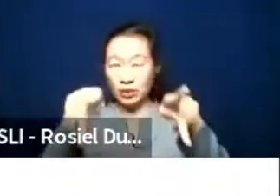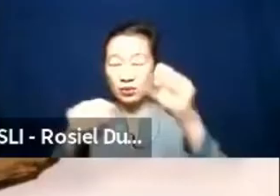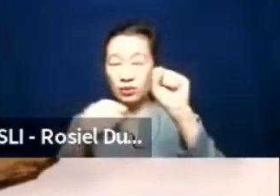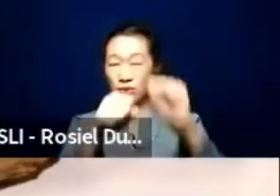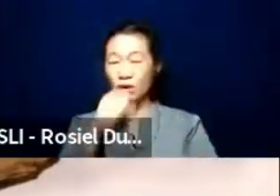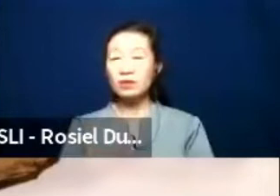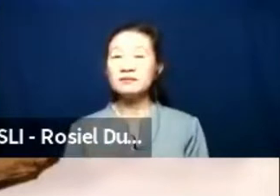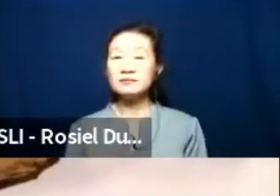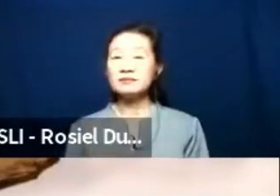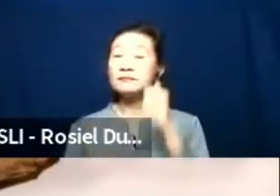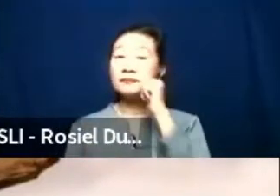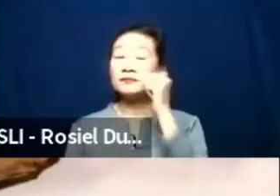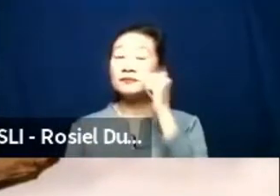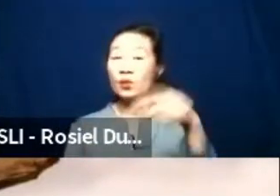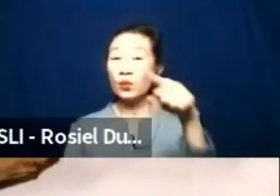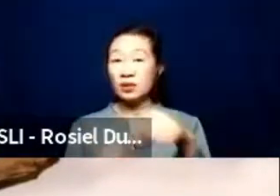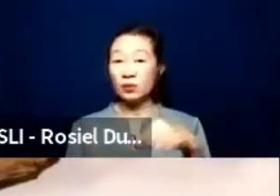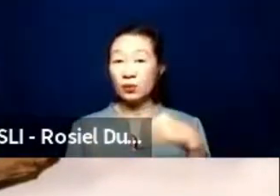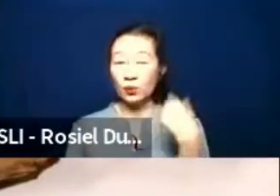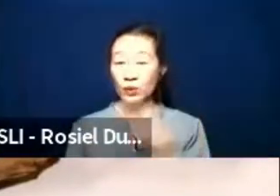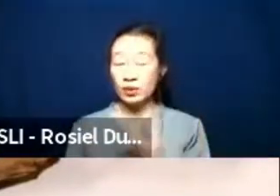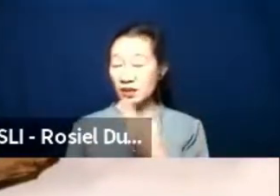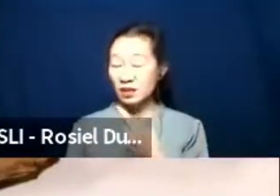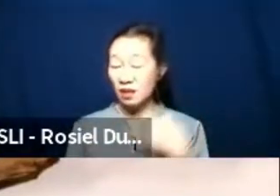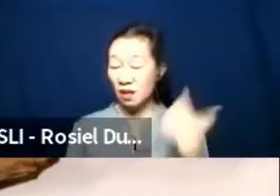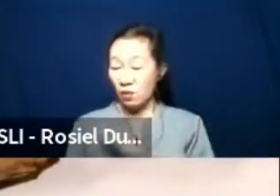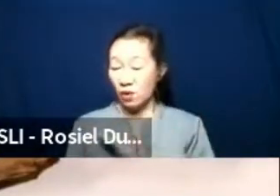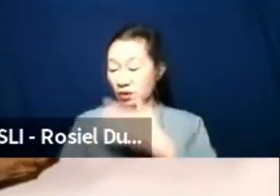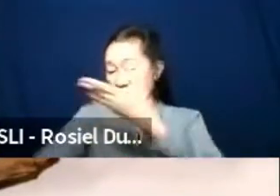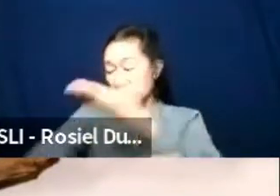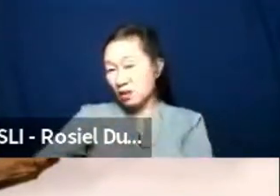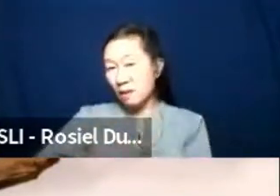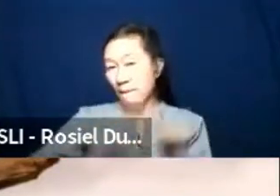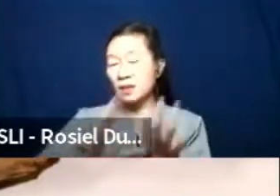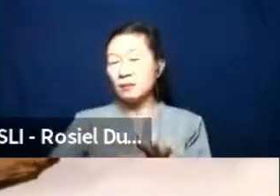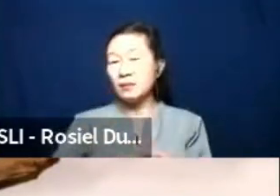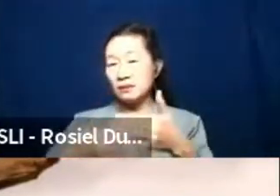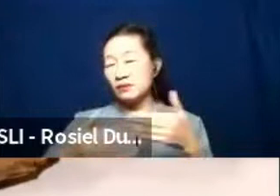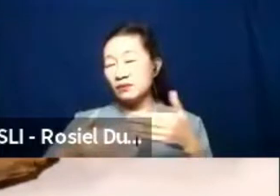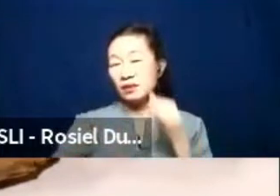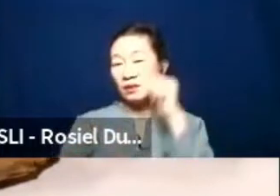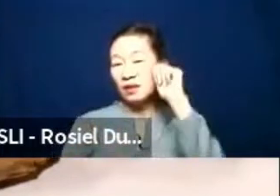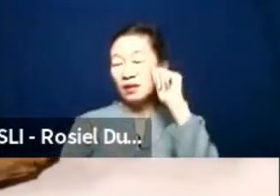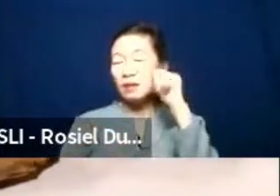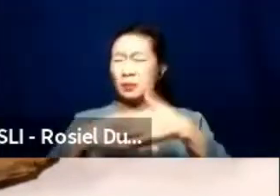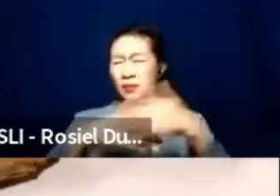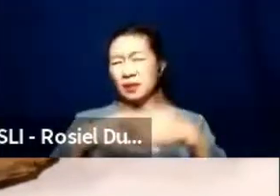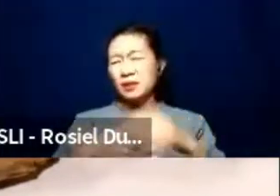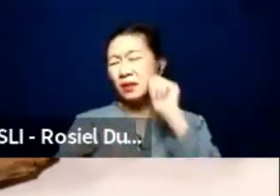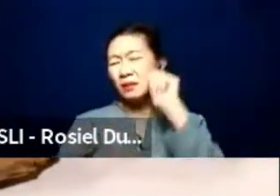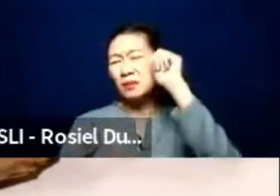So, kadalasan, pag sinabi nating ang anak natin is nagiging adolescent na, malapit nang maging adult,